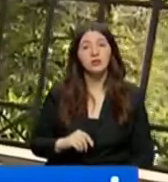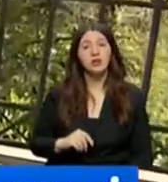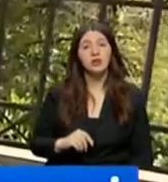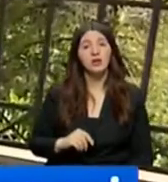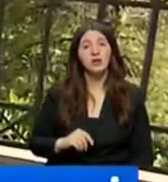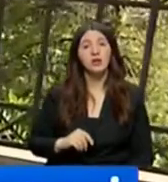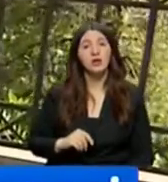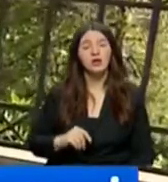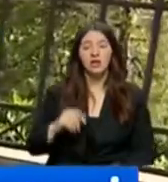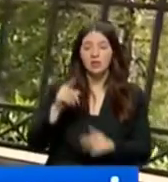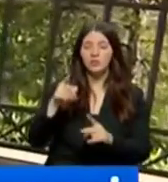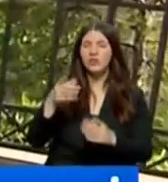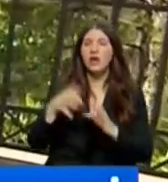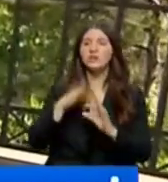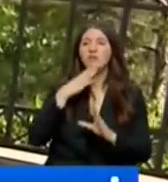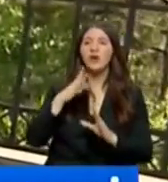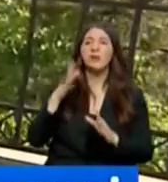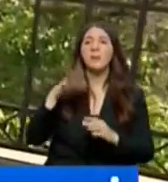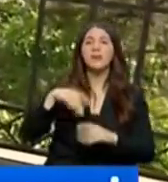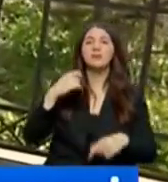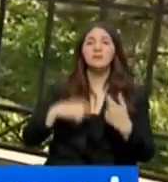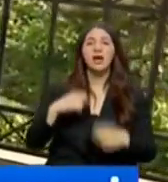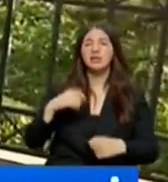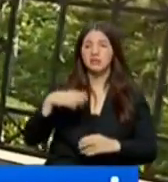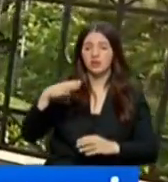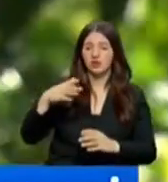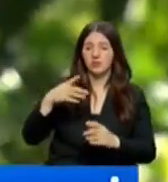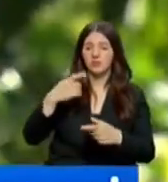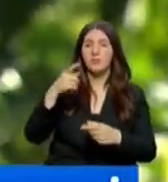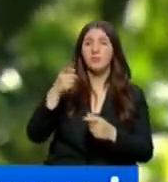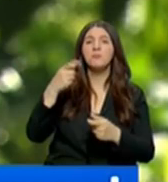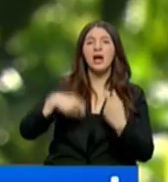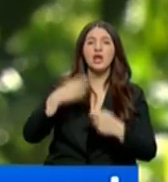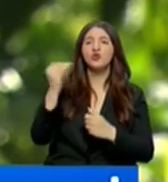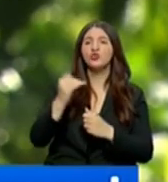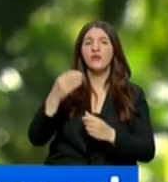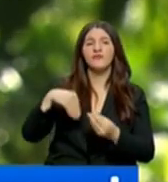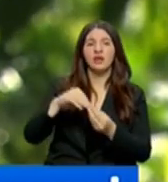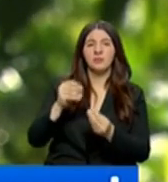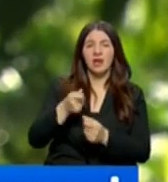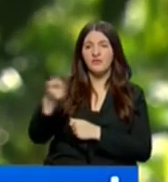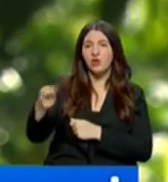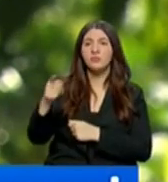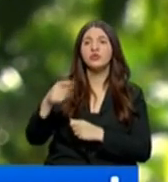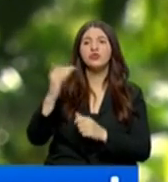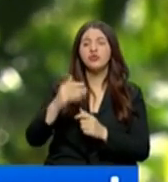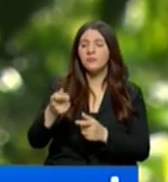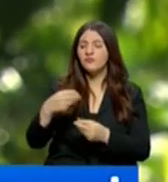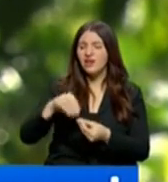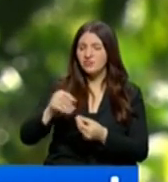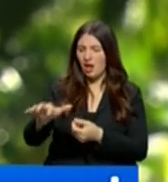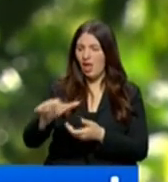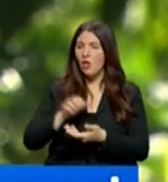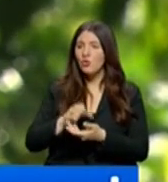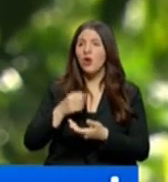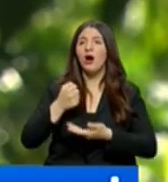İndirdiği faiz yok. Merkez Bankası bankalara düşük faizle para veriyor. Bankalar bu düşük faizle aldıkları parayı